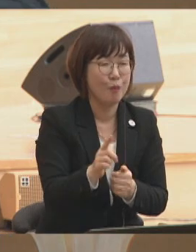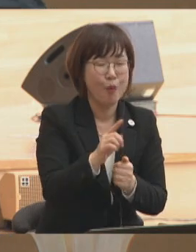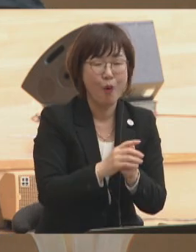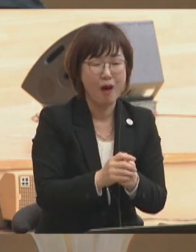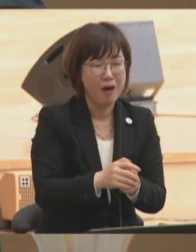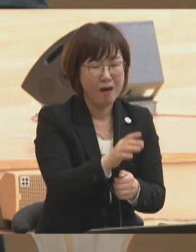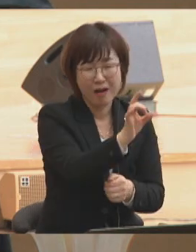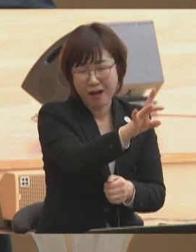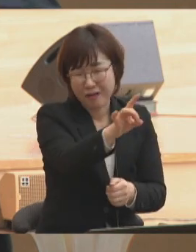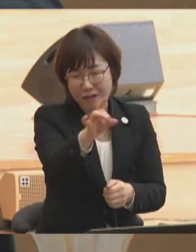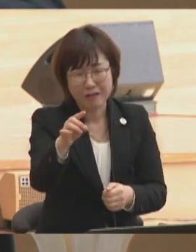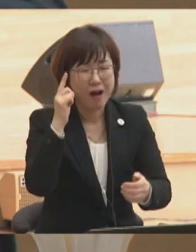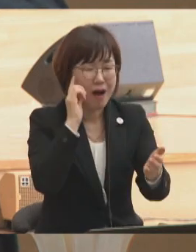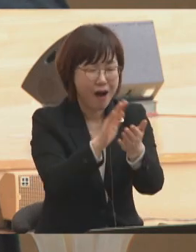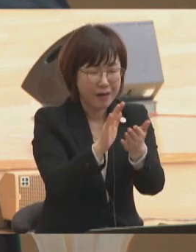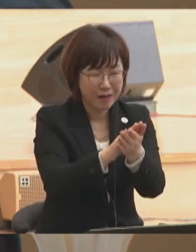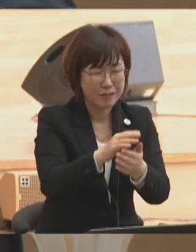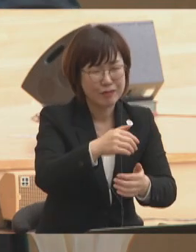되지 우리가 왜?